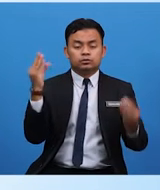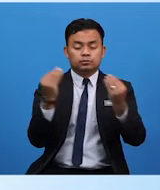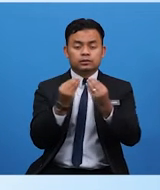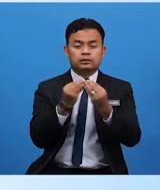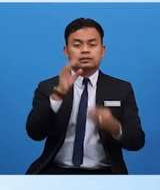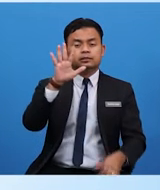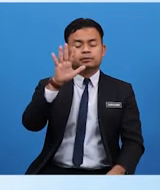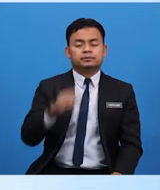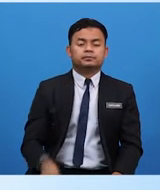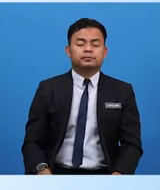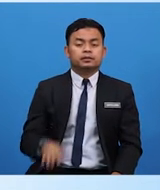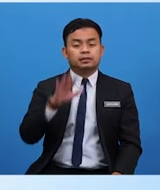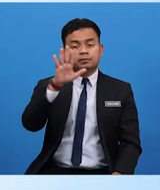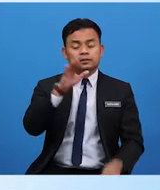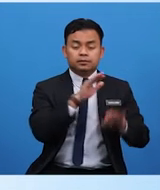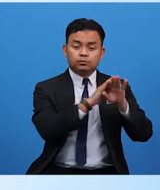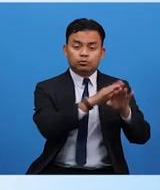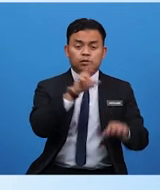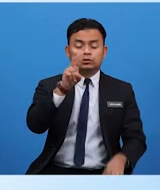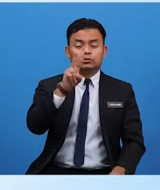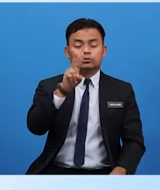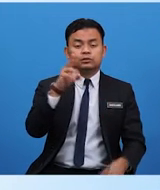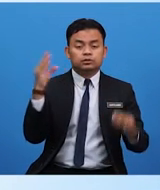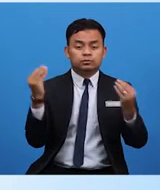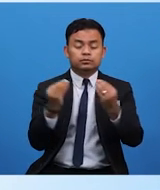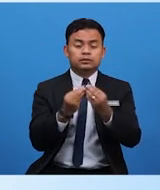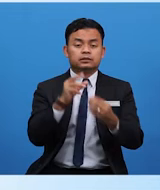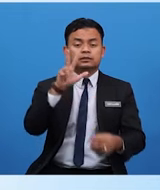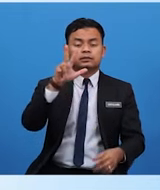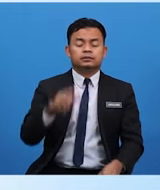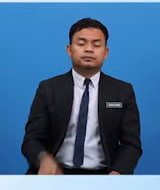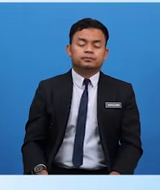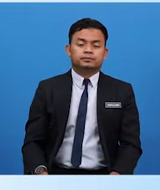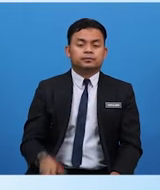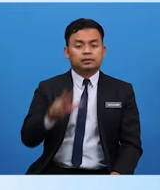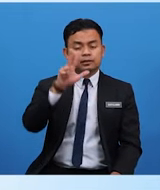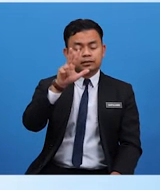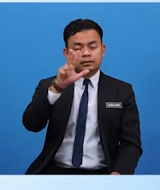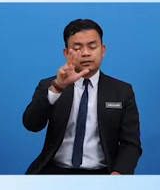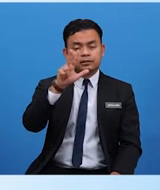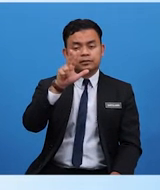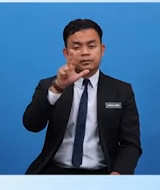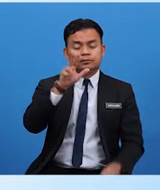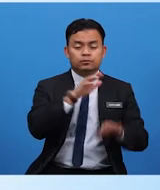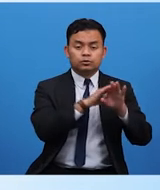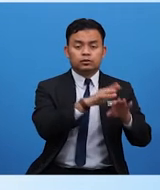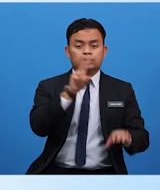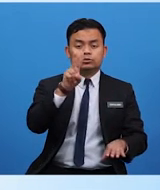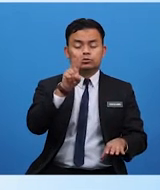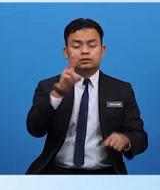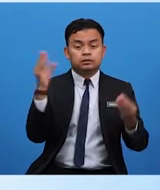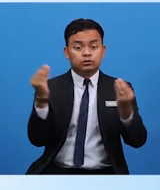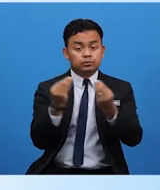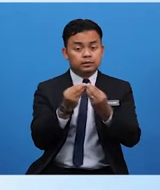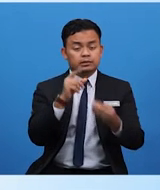25 tolak Duo = Hai Ida tolak 2 = 1